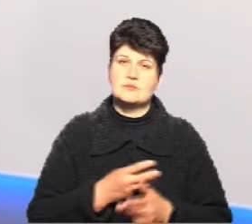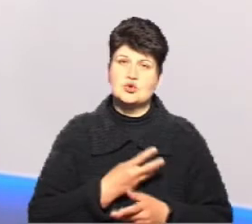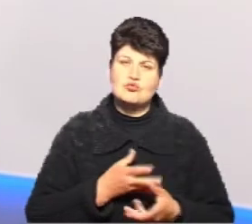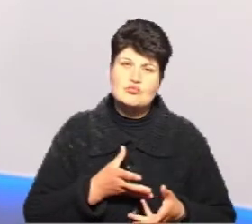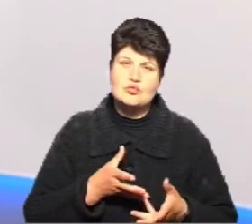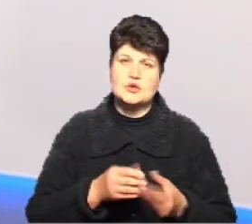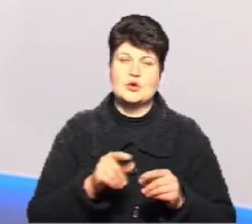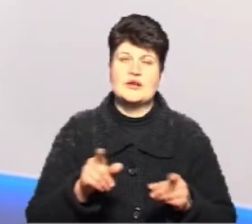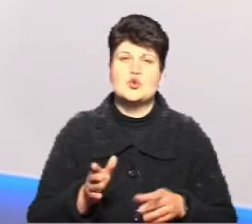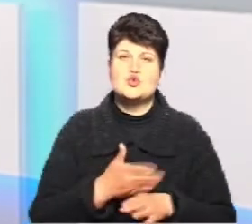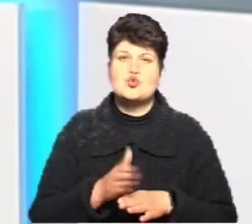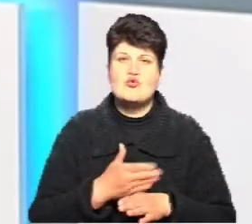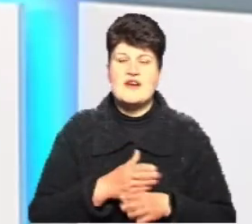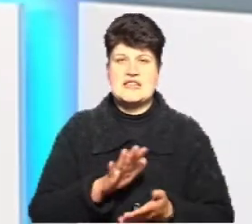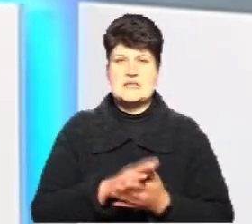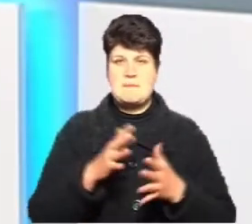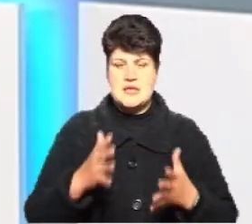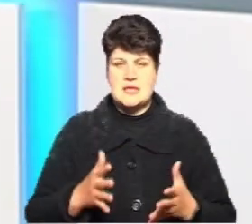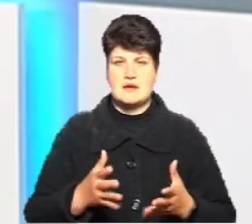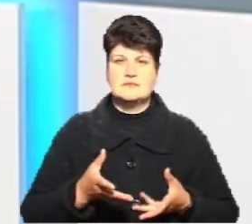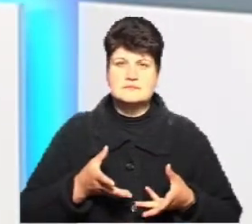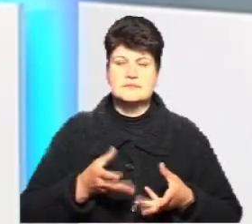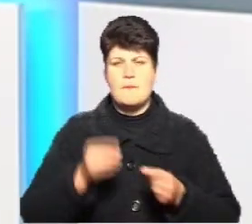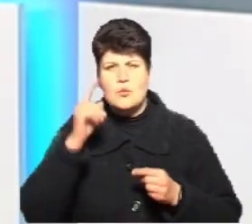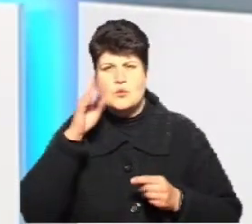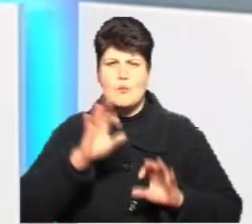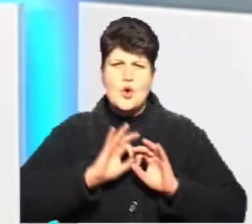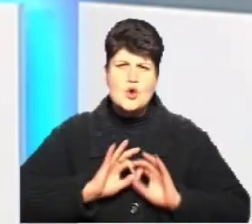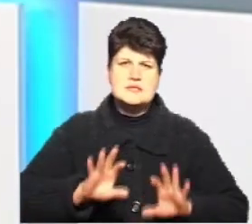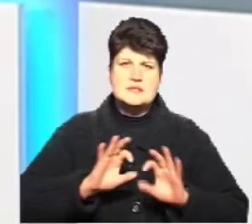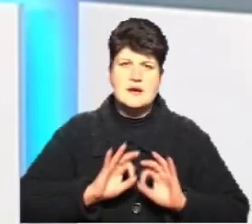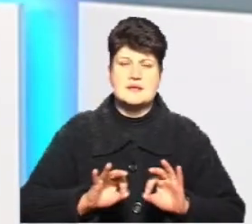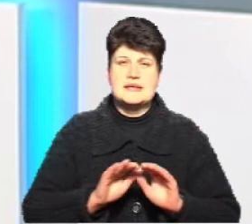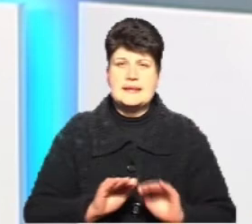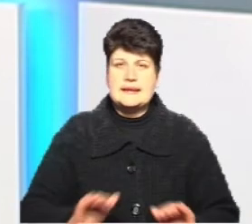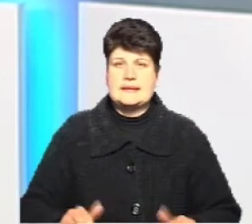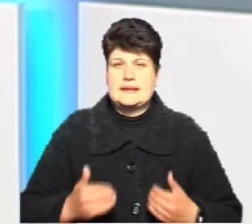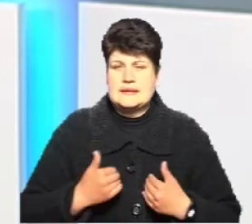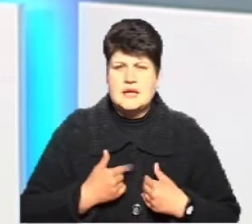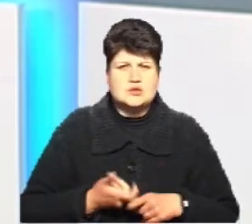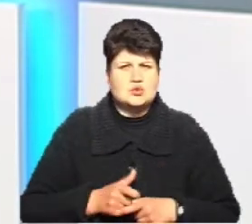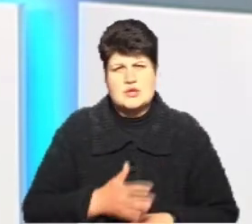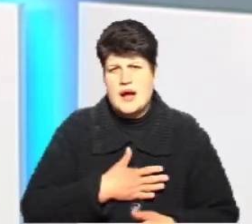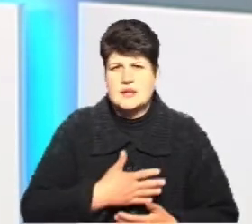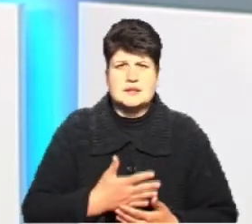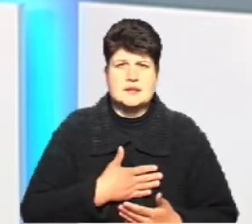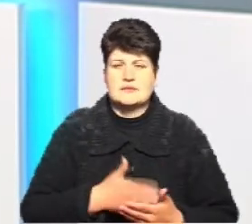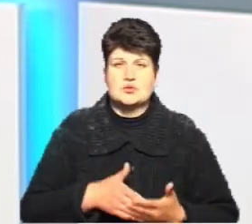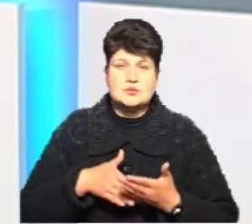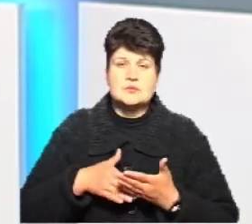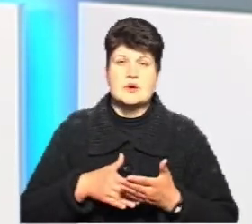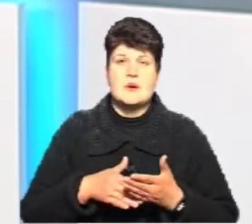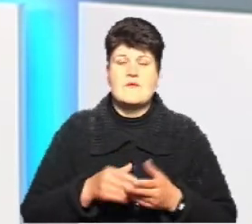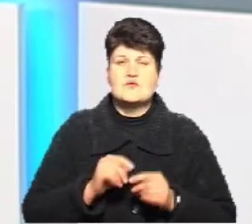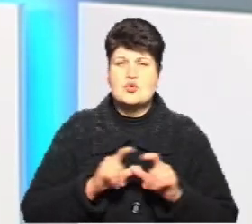сміття? Мотивуємо, популяризуємо, розказуємо. Діти наші дуже активно долучаються по школах, проходить дуже багато